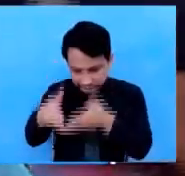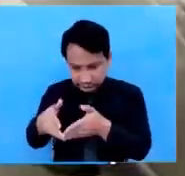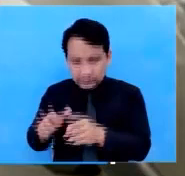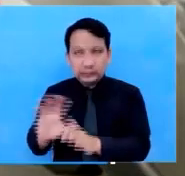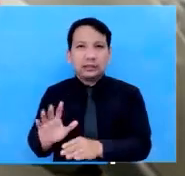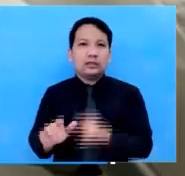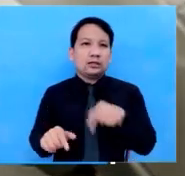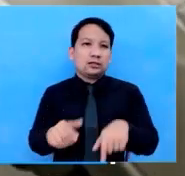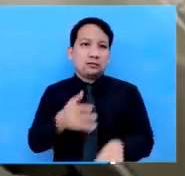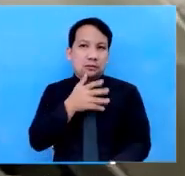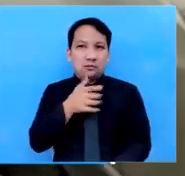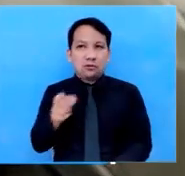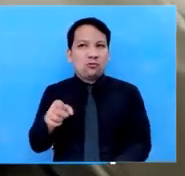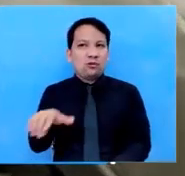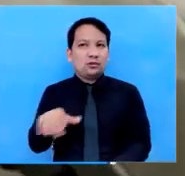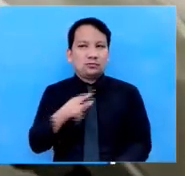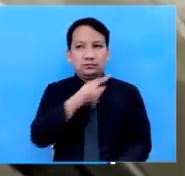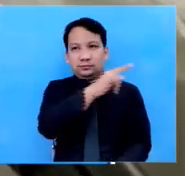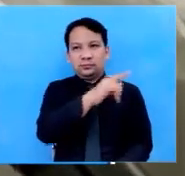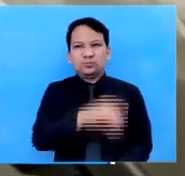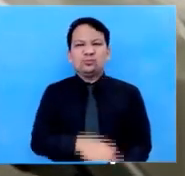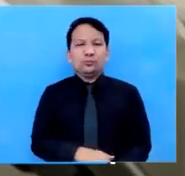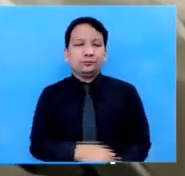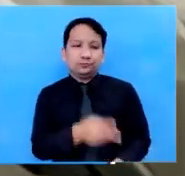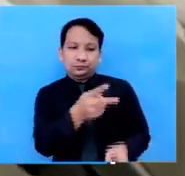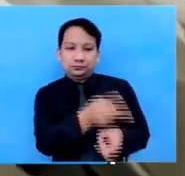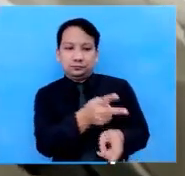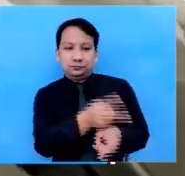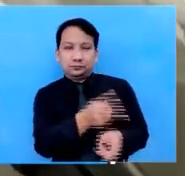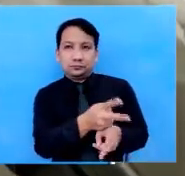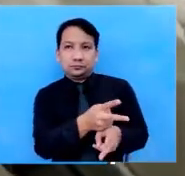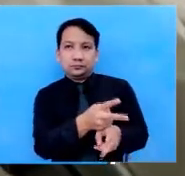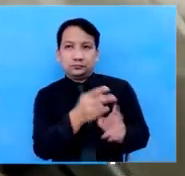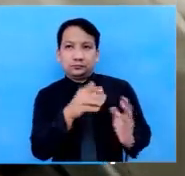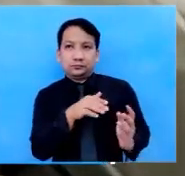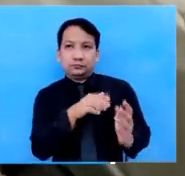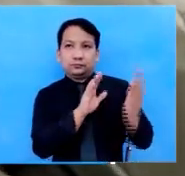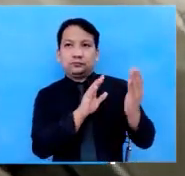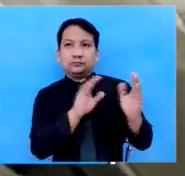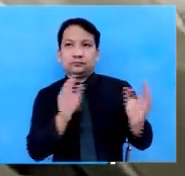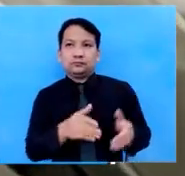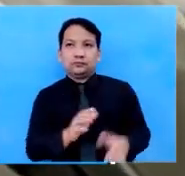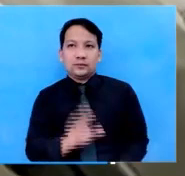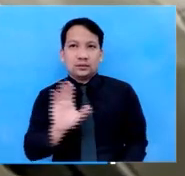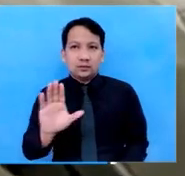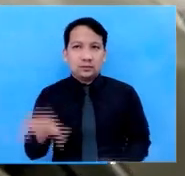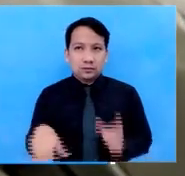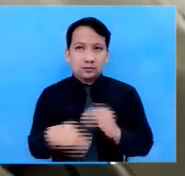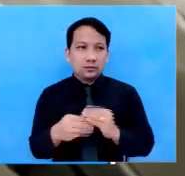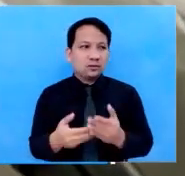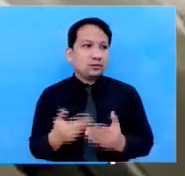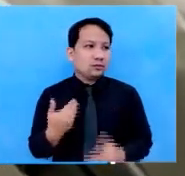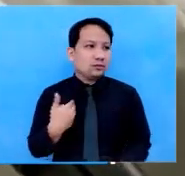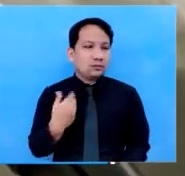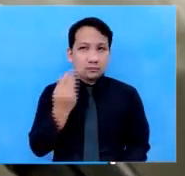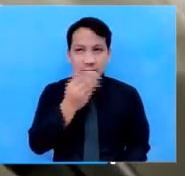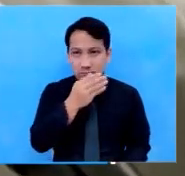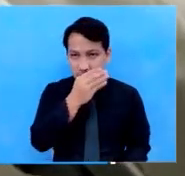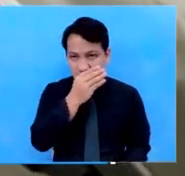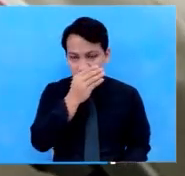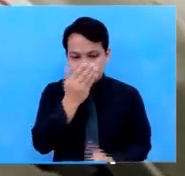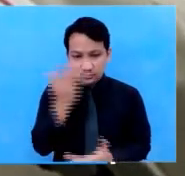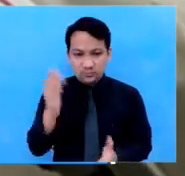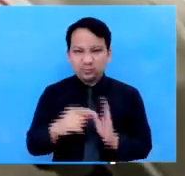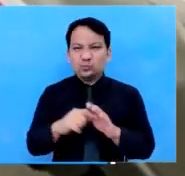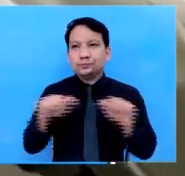dito. Yung kinikater namin ngayon na face-to-face, ito yung mga merong